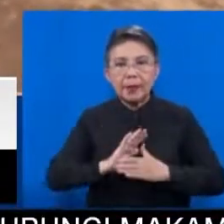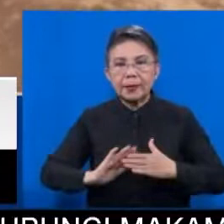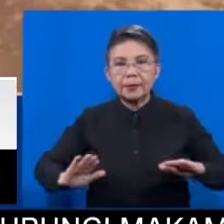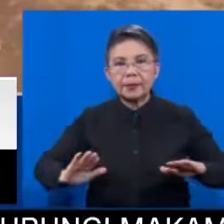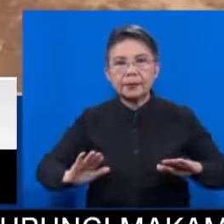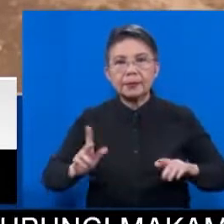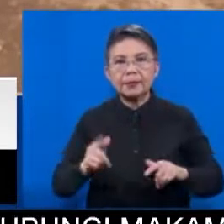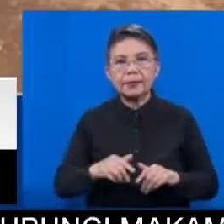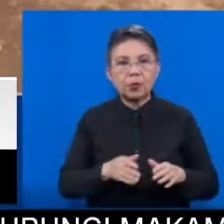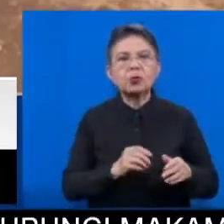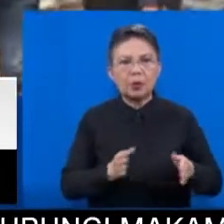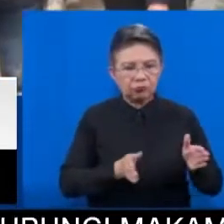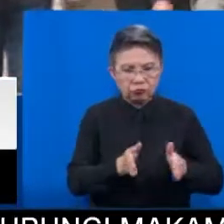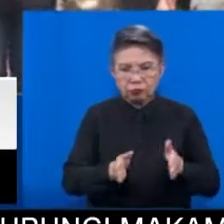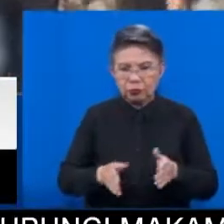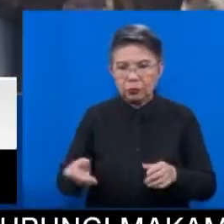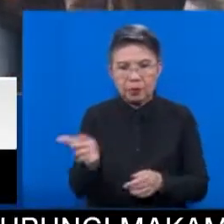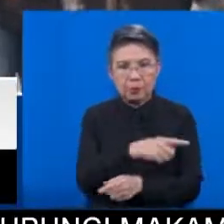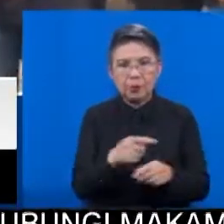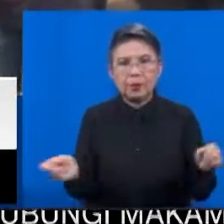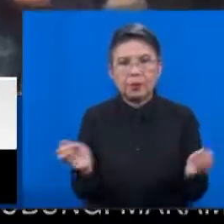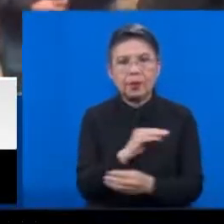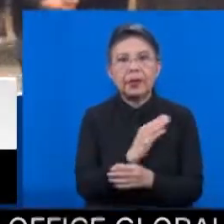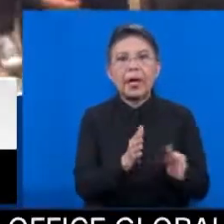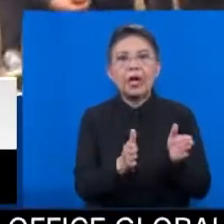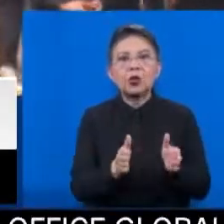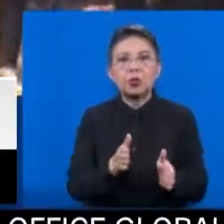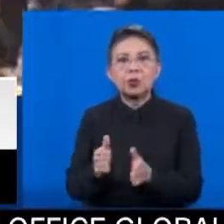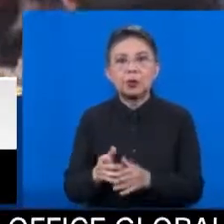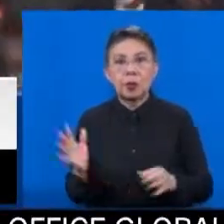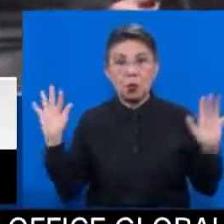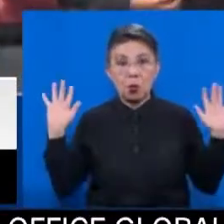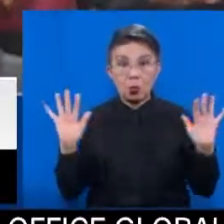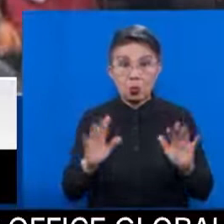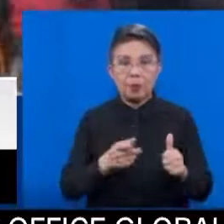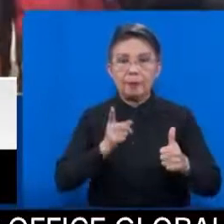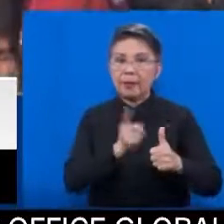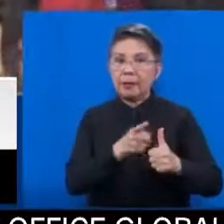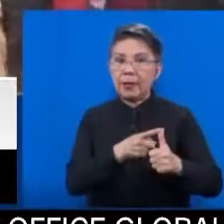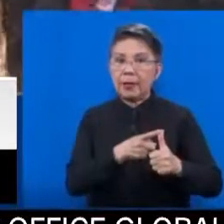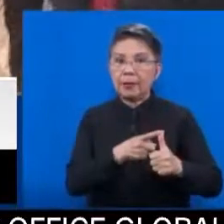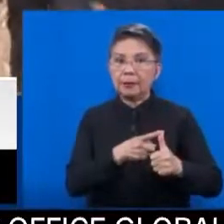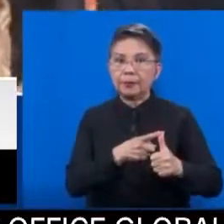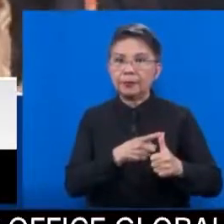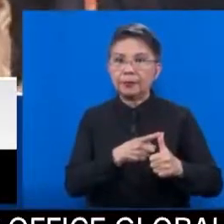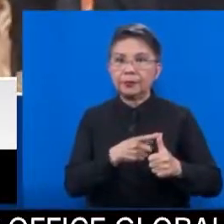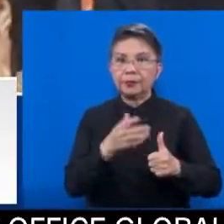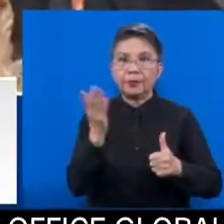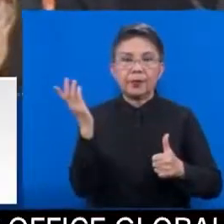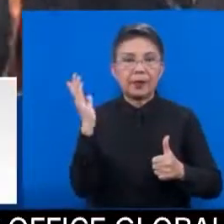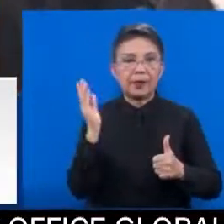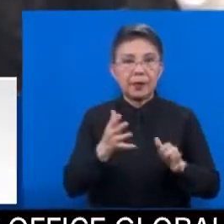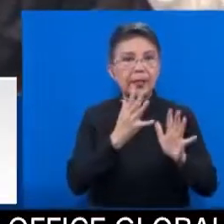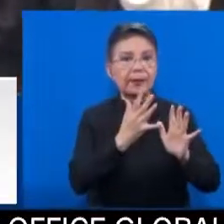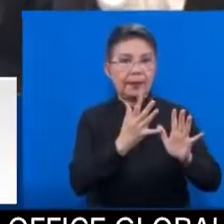juga mengatur warga, di mana warga yang datang ini terlebih dahulu berada